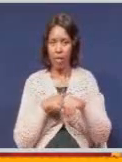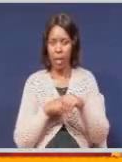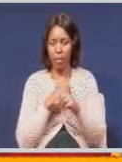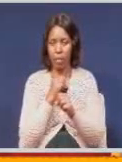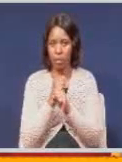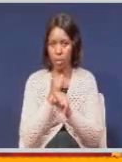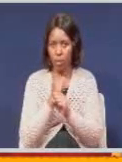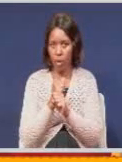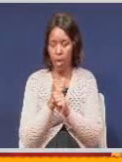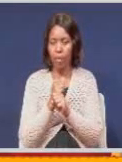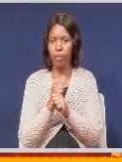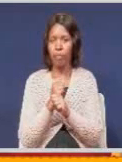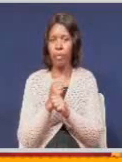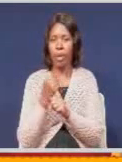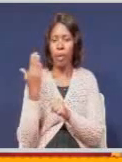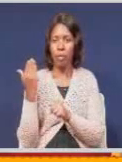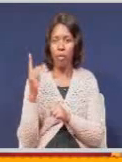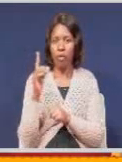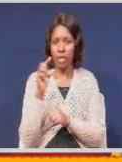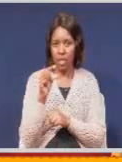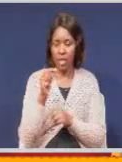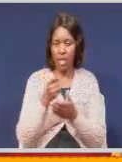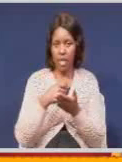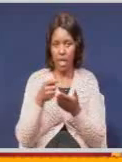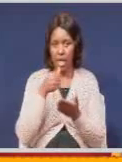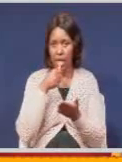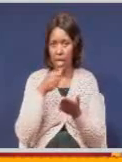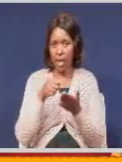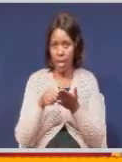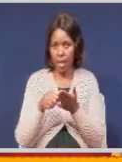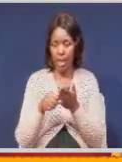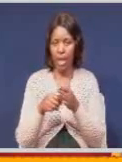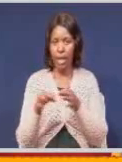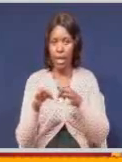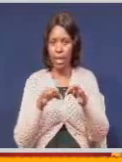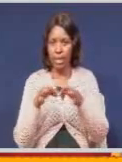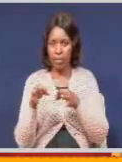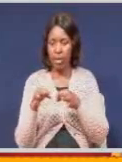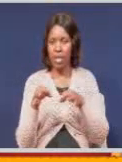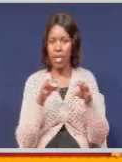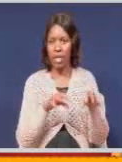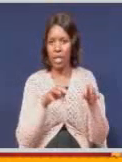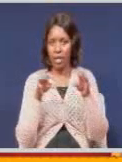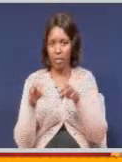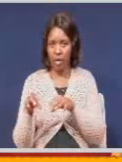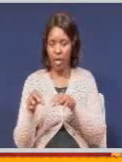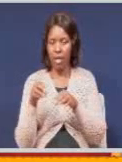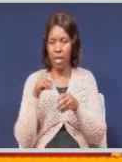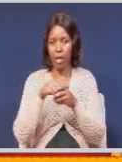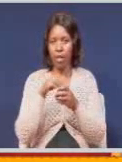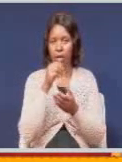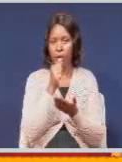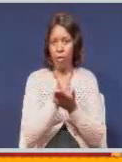bujite nyuma Nto Ithinkia kuandikira mbunge kaunti ya Meru baruga agitariria kuinyirika kwawe na ofisi yawe runguro wadhani wa